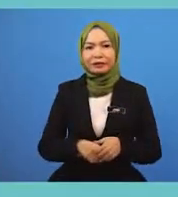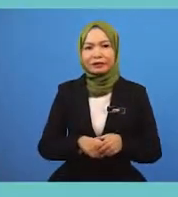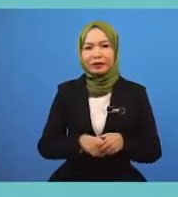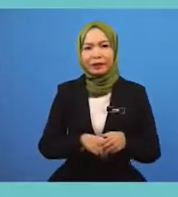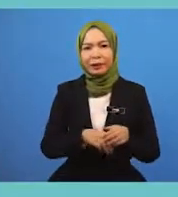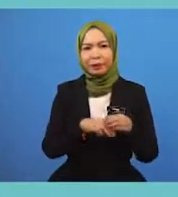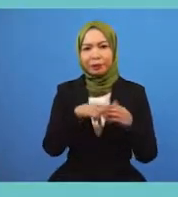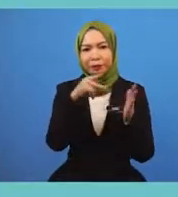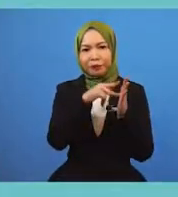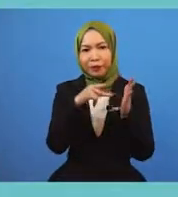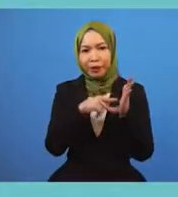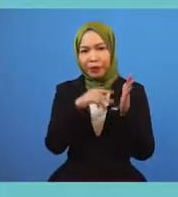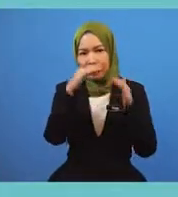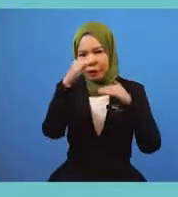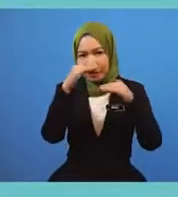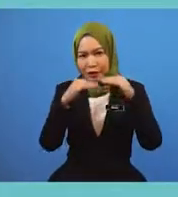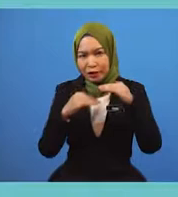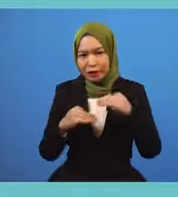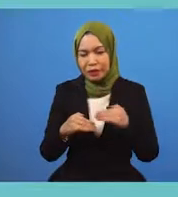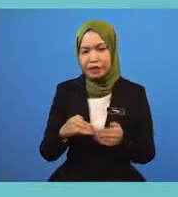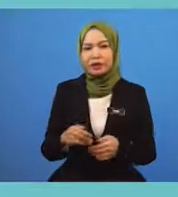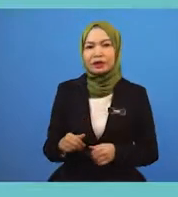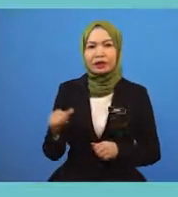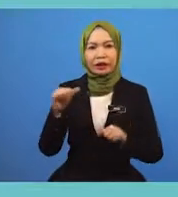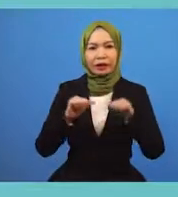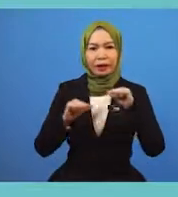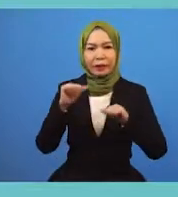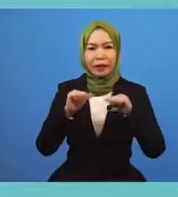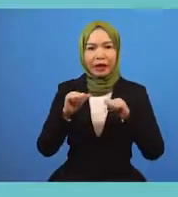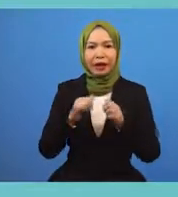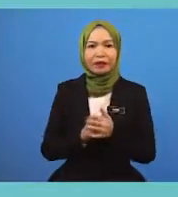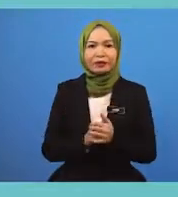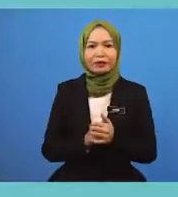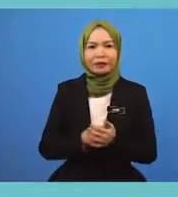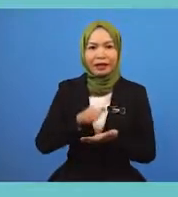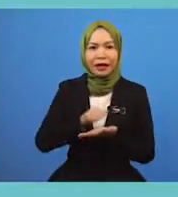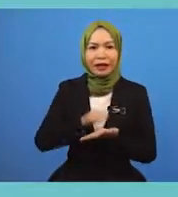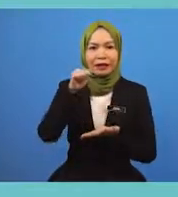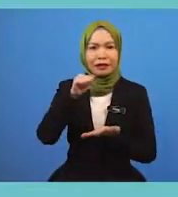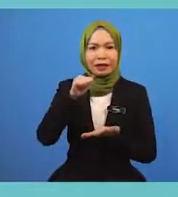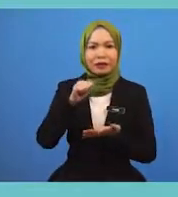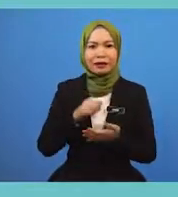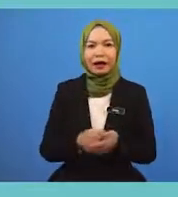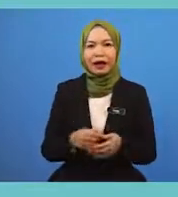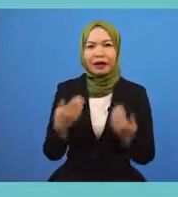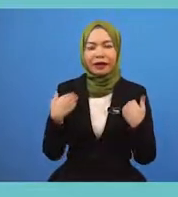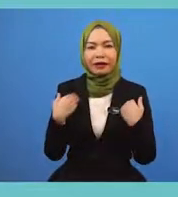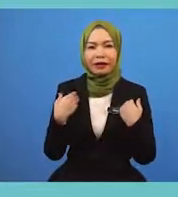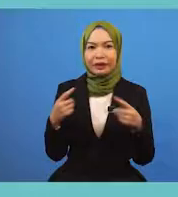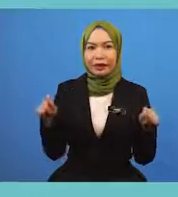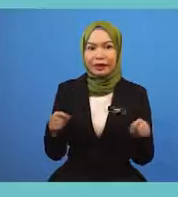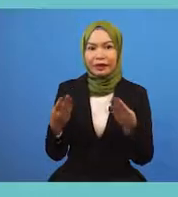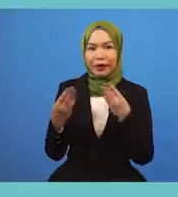tu. Asid hidroklorik bertindak balas dengan natrium hidroksida akan